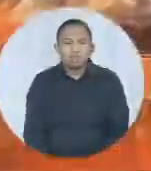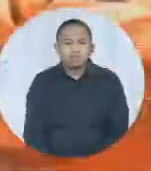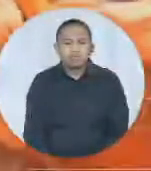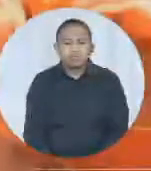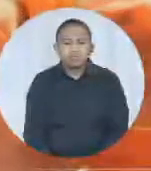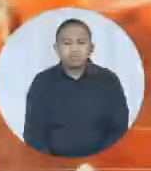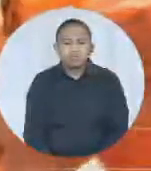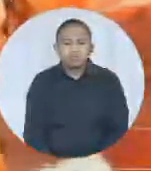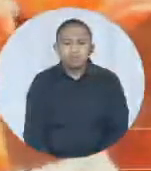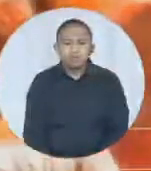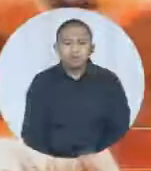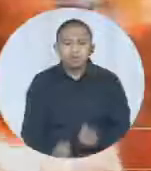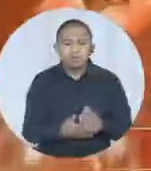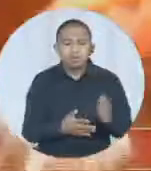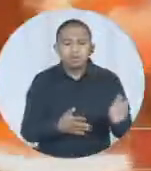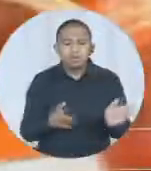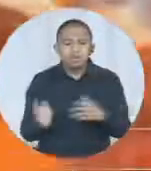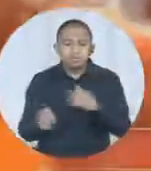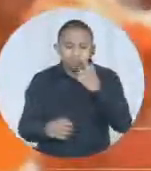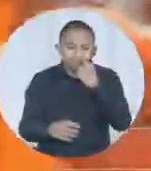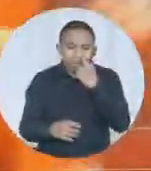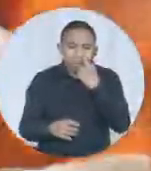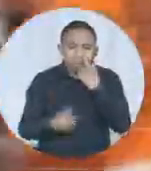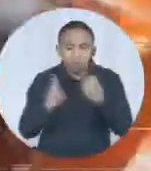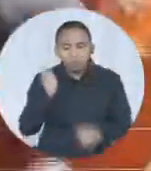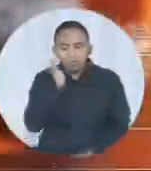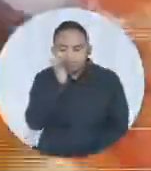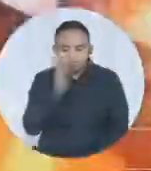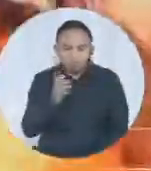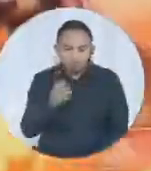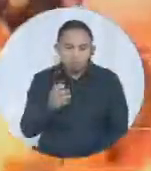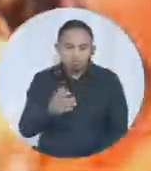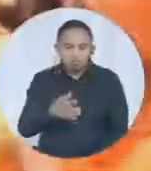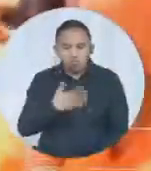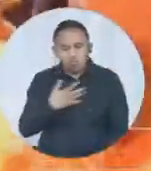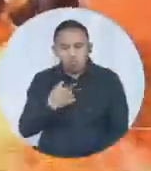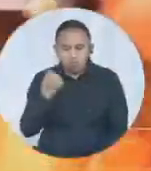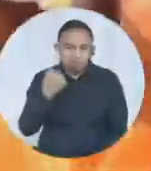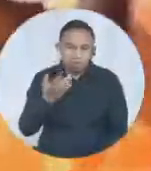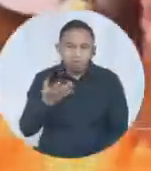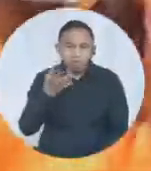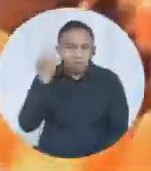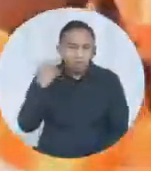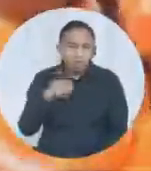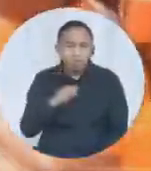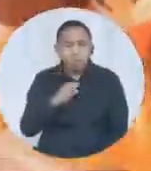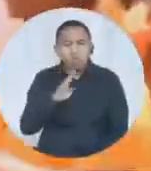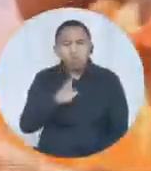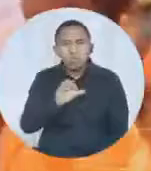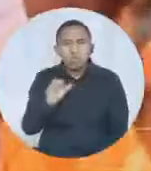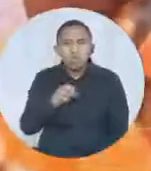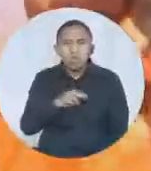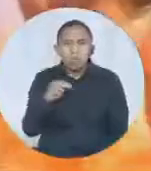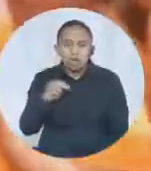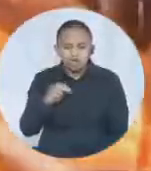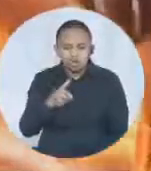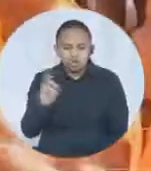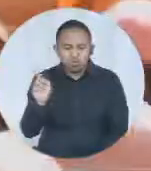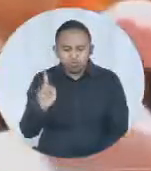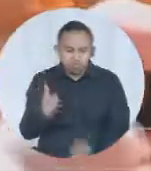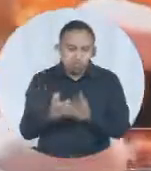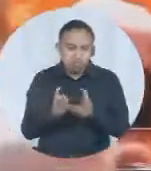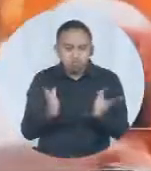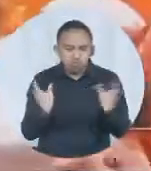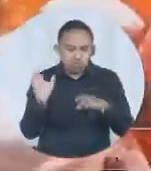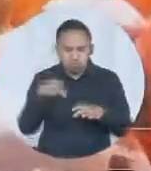Antoko TGV aloatra mangoro velona sy matanjaka ny porofona izy ireo izany ny asabotsy 14 volana maiteo ateto amin'irenivohitry ny faritra voalaza